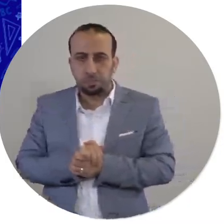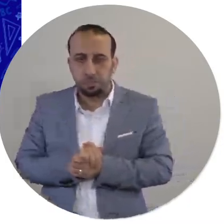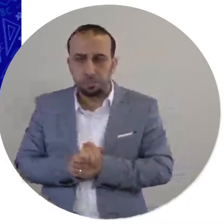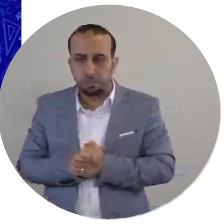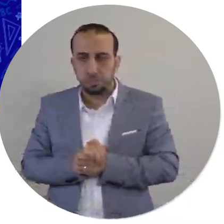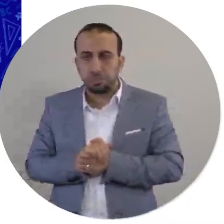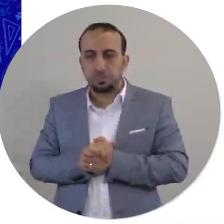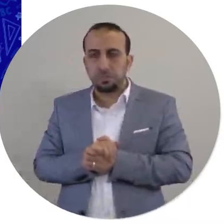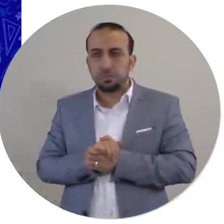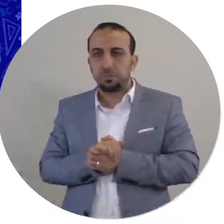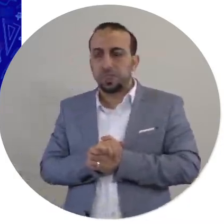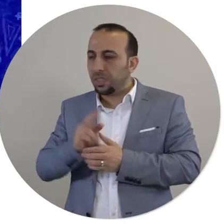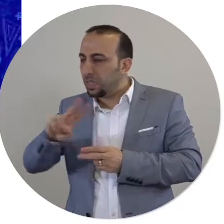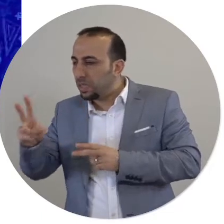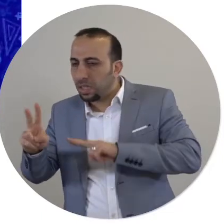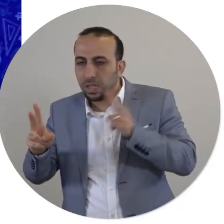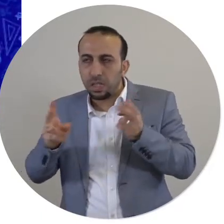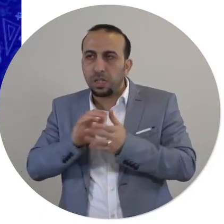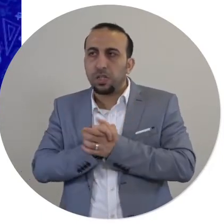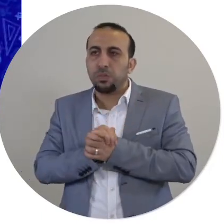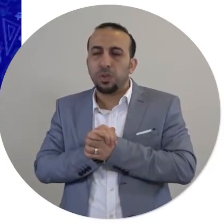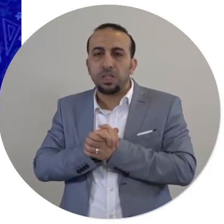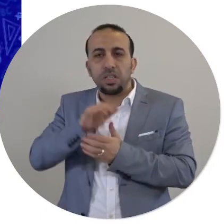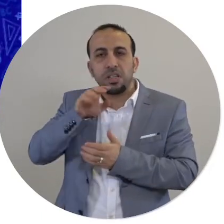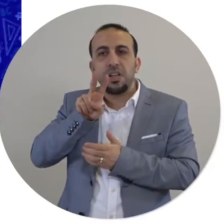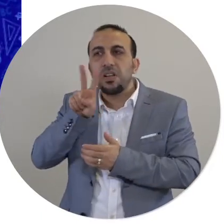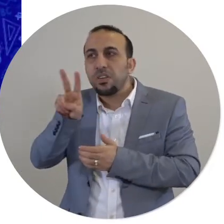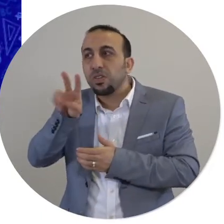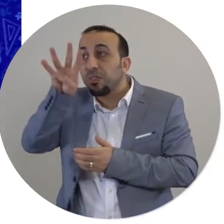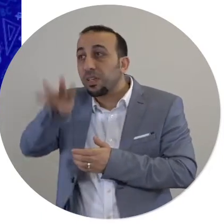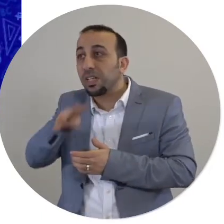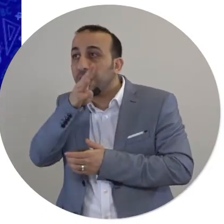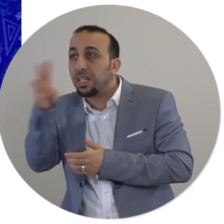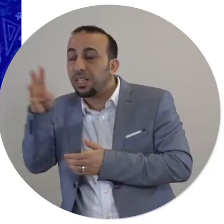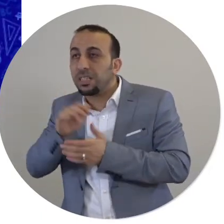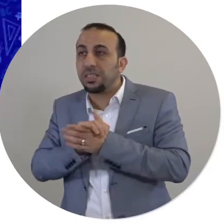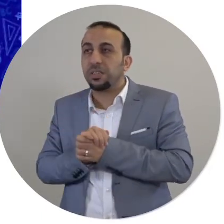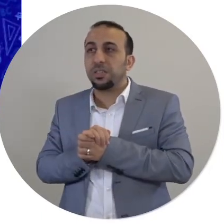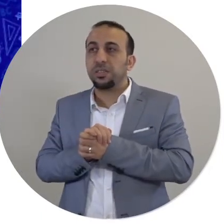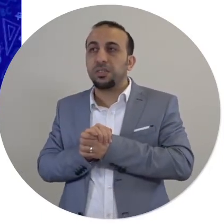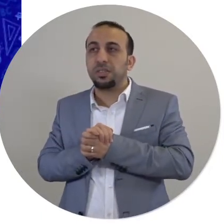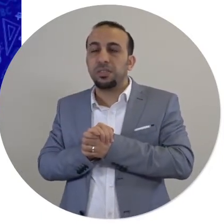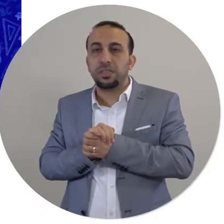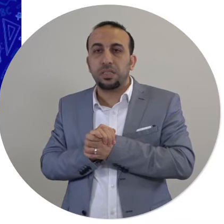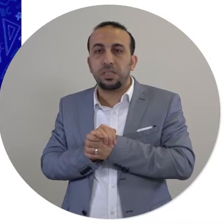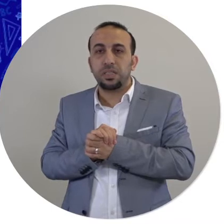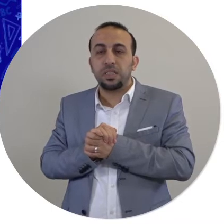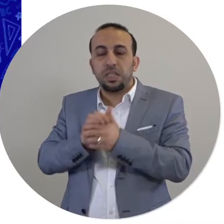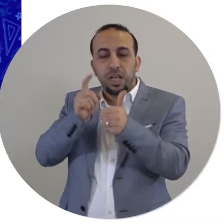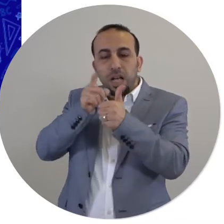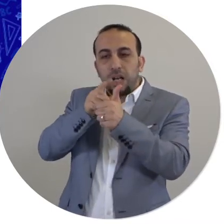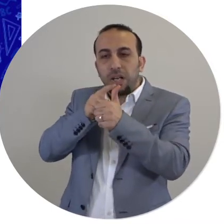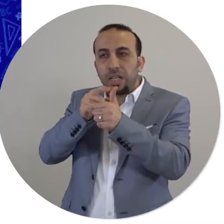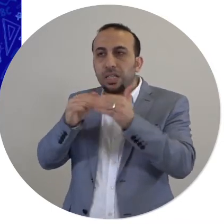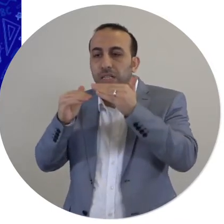بين التراكيب التالية بحسب ما هو مطلوب من الجدول. نقارن بين التركيب العمري والتركيب العمري والنوعي من